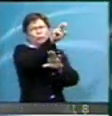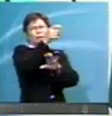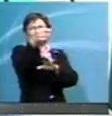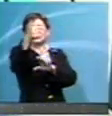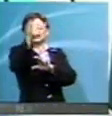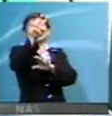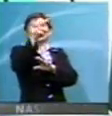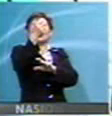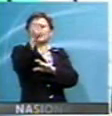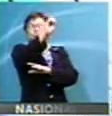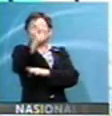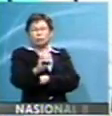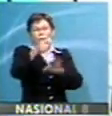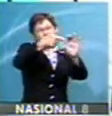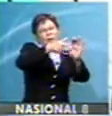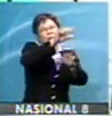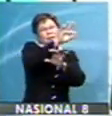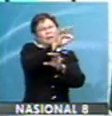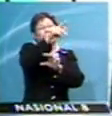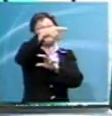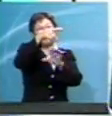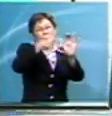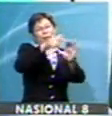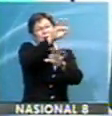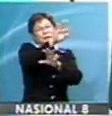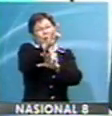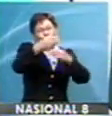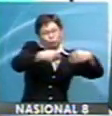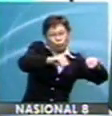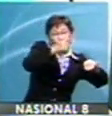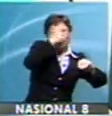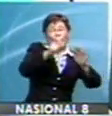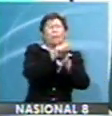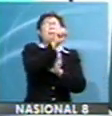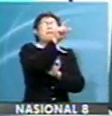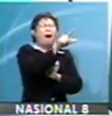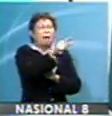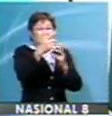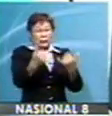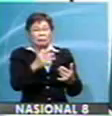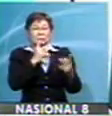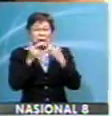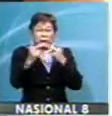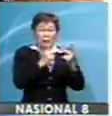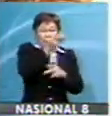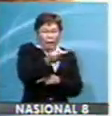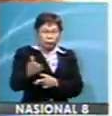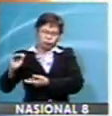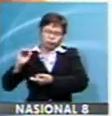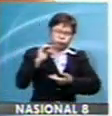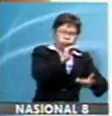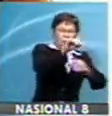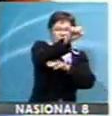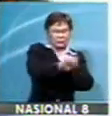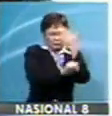20% sahaja jenis Petroleum dijual di pasaran berikutan harganya yang tinggi Beliau berkata bekalan tambahan telah sampai di